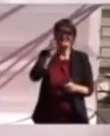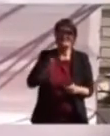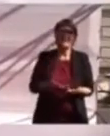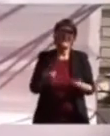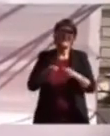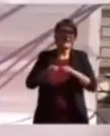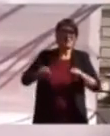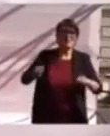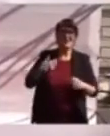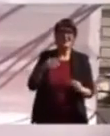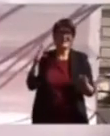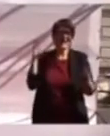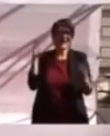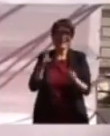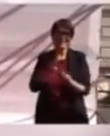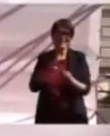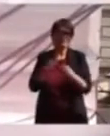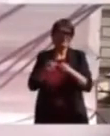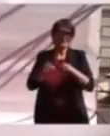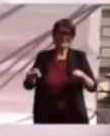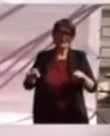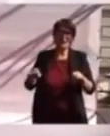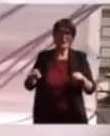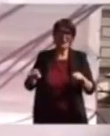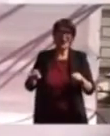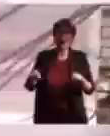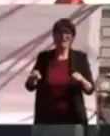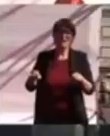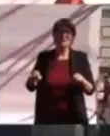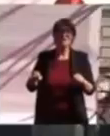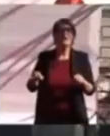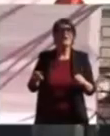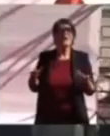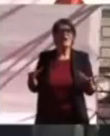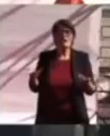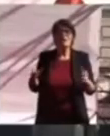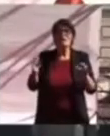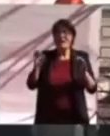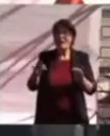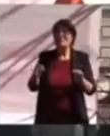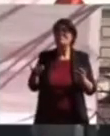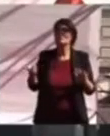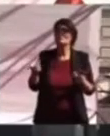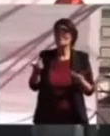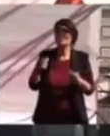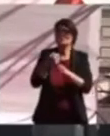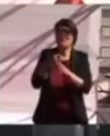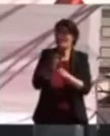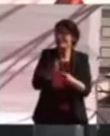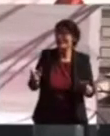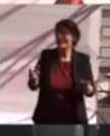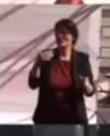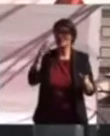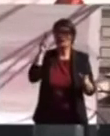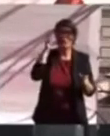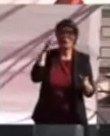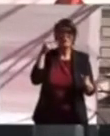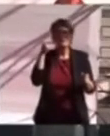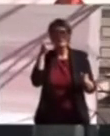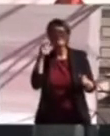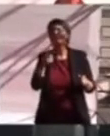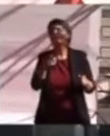quello profondo i lavoratori le lavoratrici le persone che ogni giorno animano il nostro paese hanno